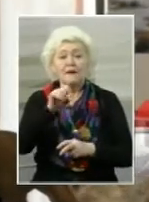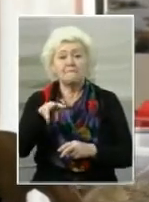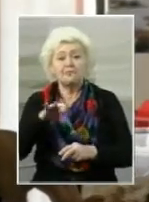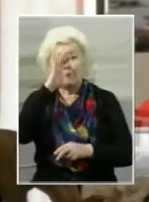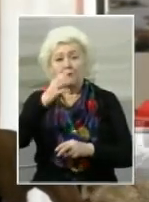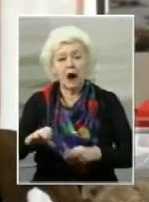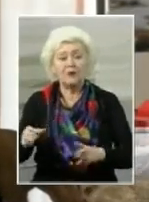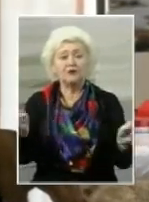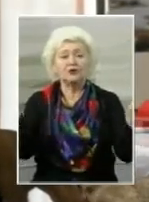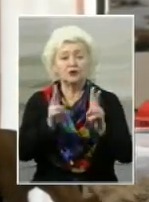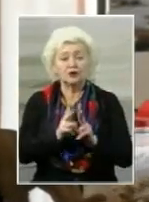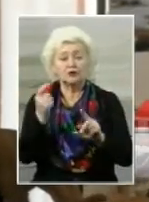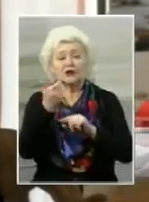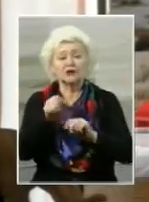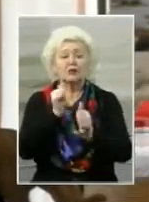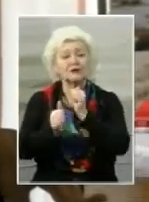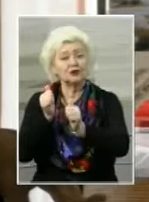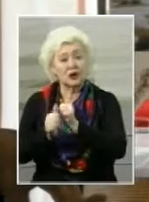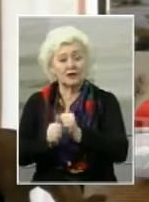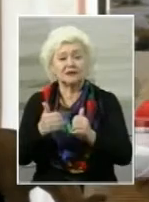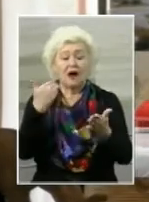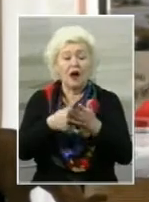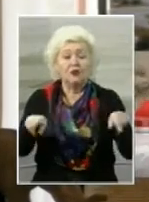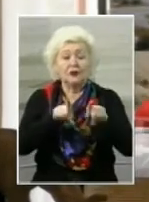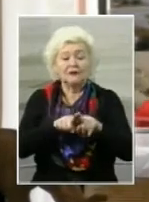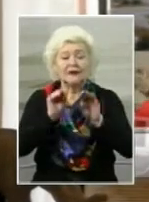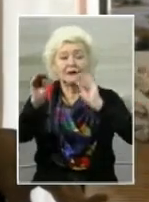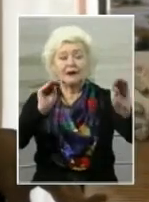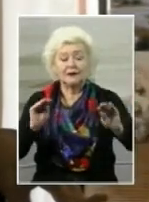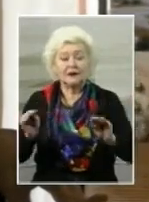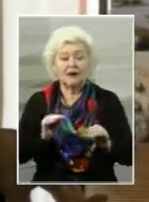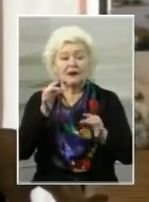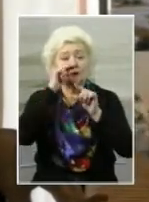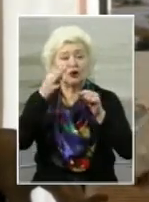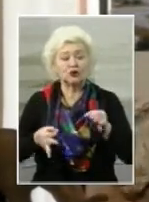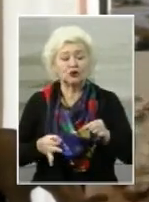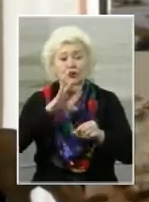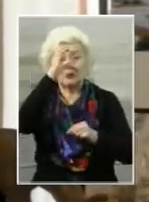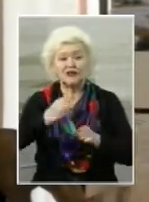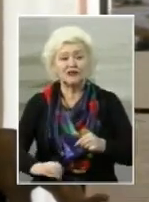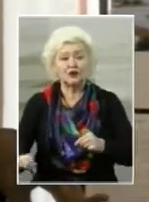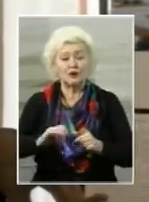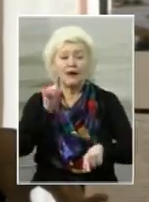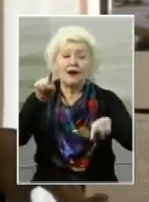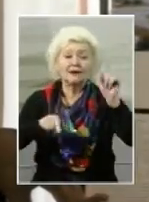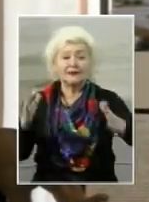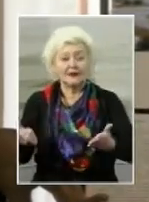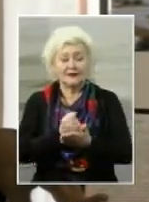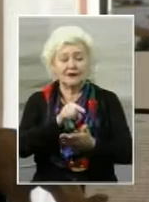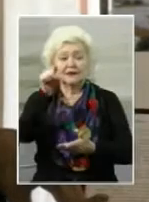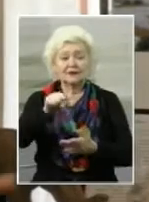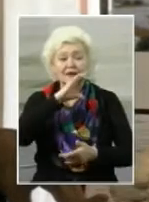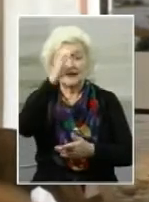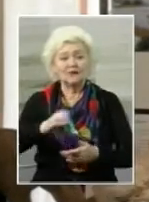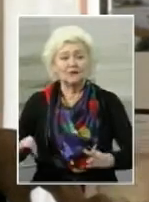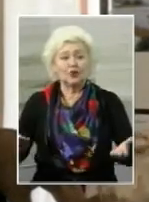Кістки мамонтів зустрічаються досить часто. А ось такий експонат – зуб південного слона – рідкісна знахідка. Цей слон